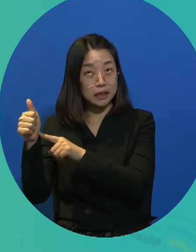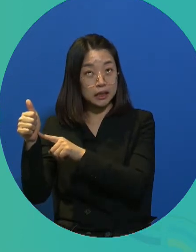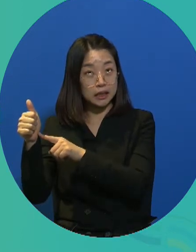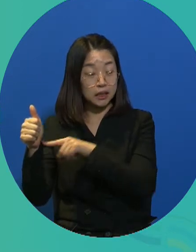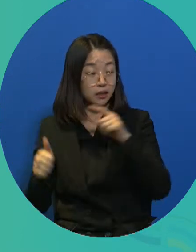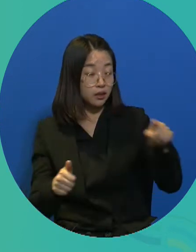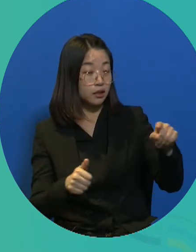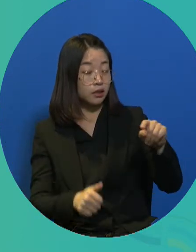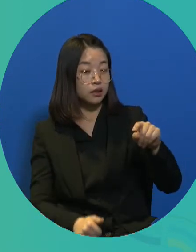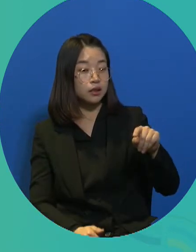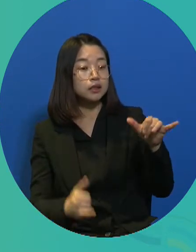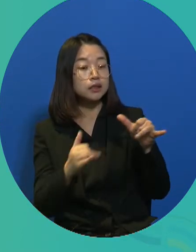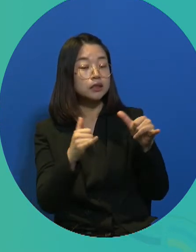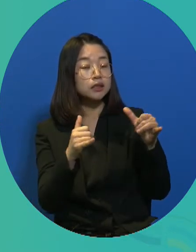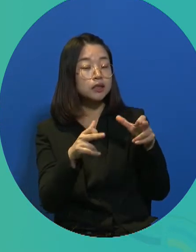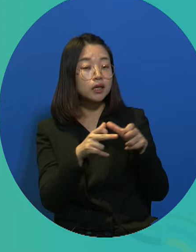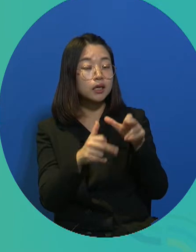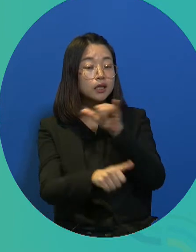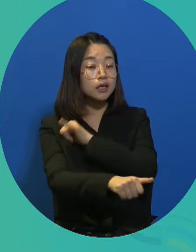특별조사를 촉발시켜서